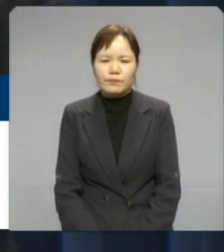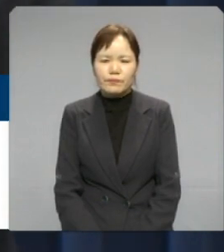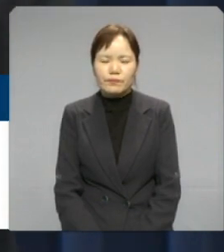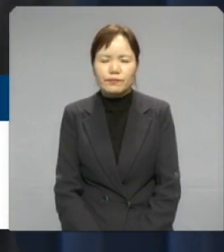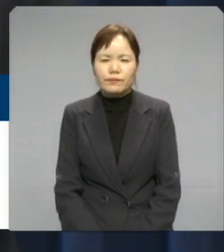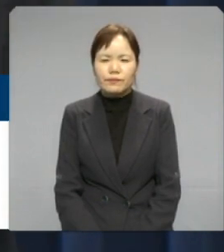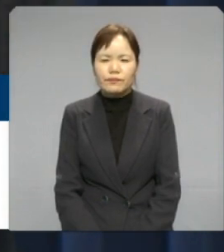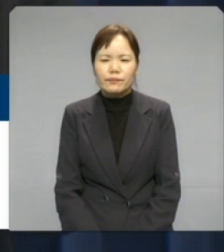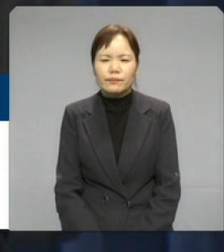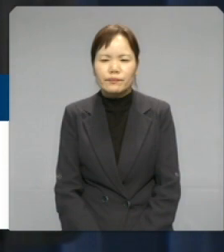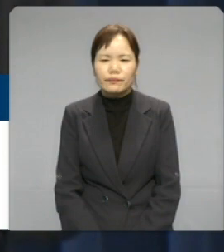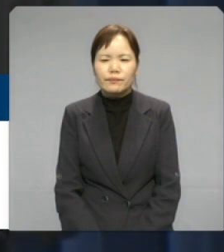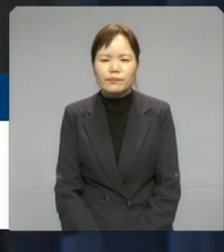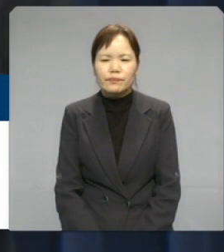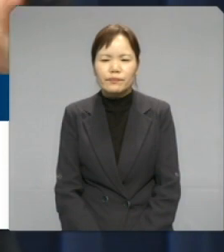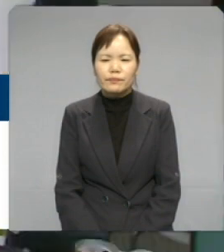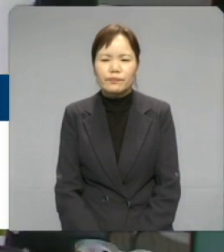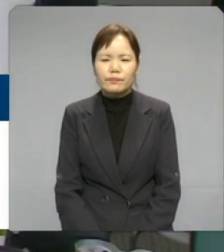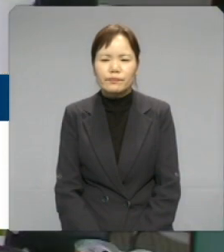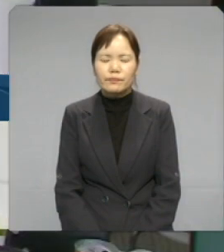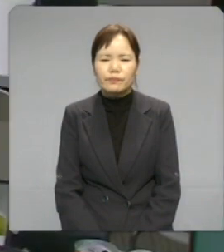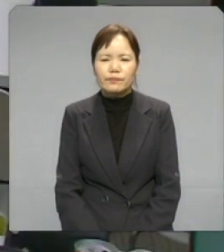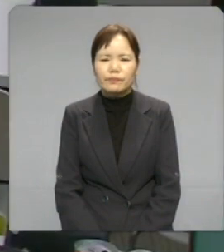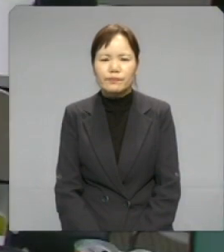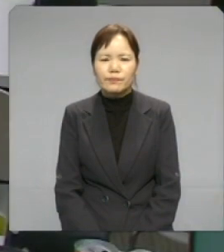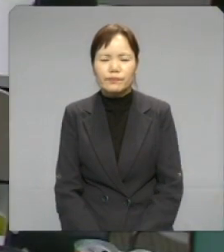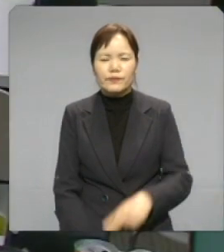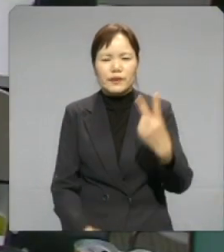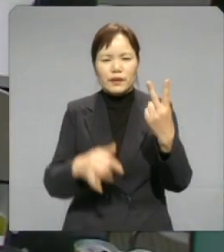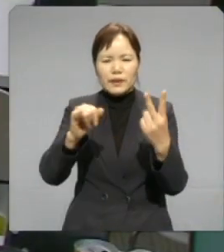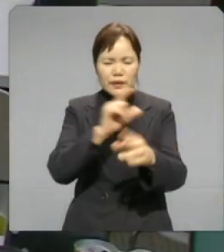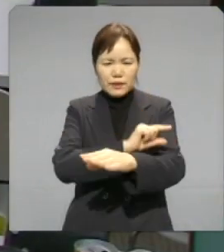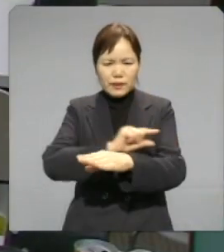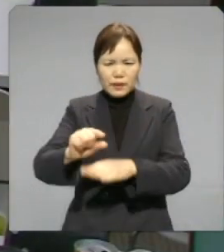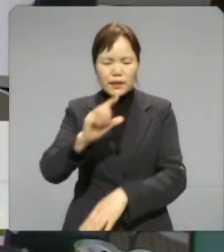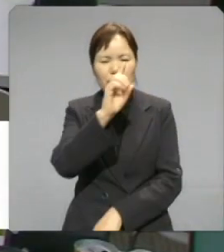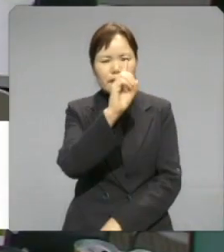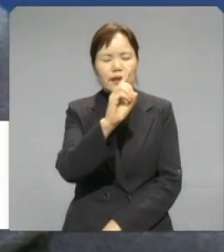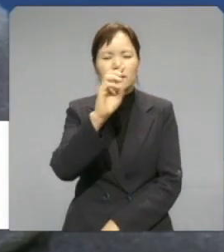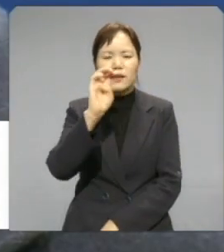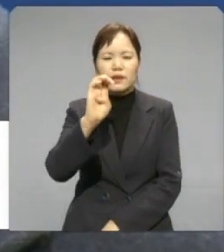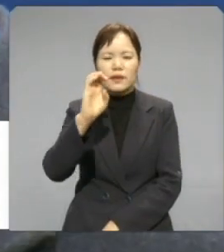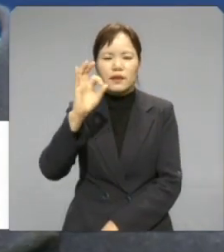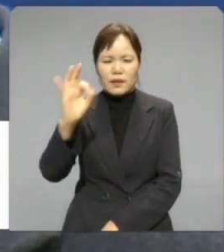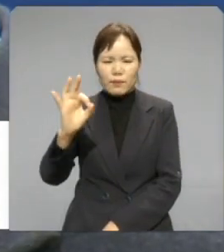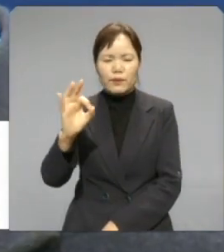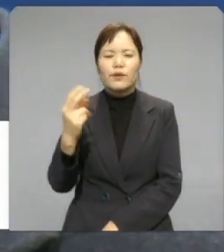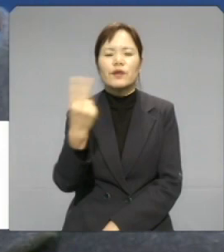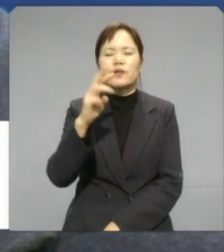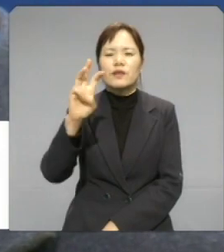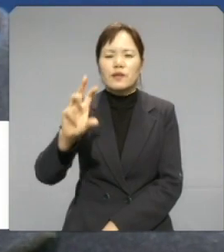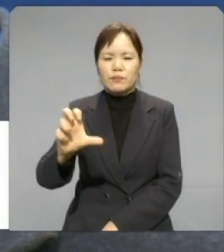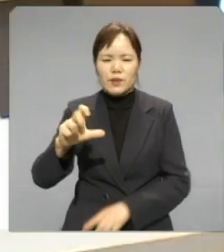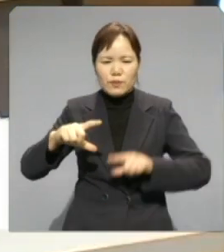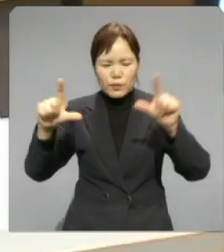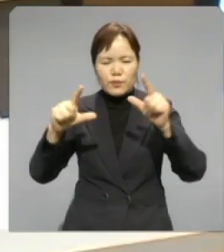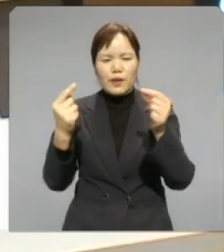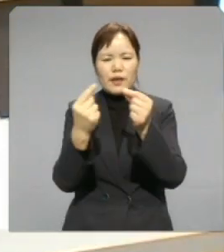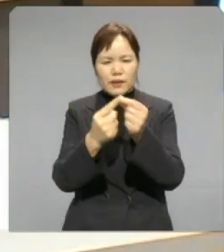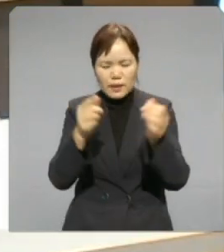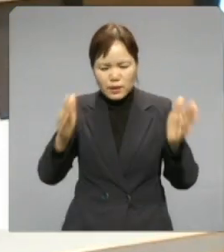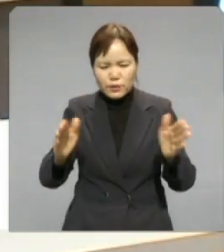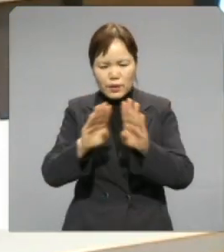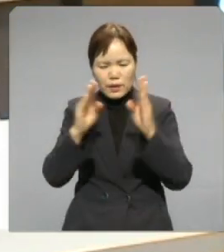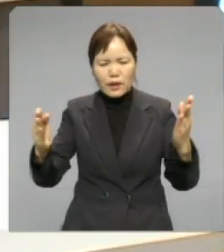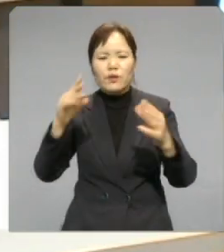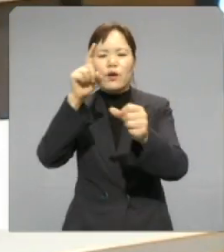조기에 완공될 수 있도록 노력하겠습니다. 2기 GTX인 DEF 노선도 2035년 1단계 구간